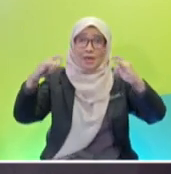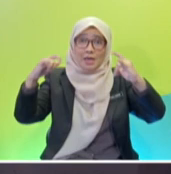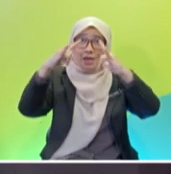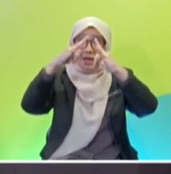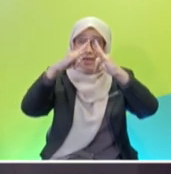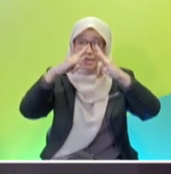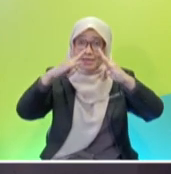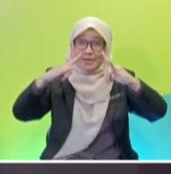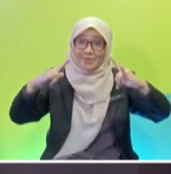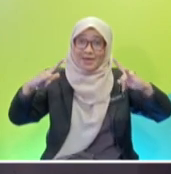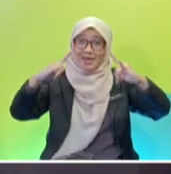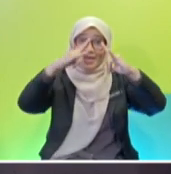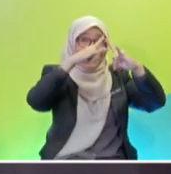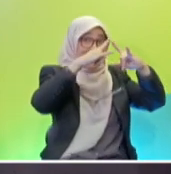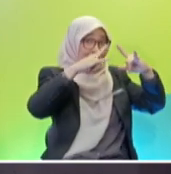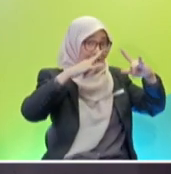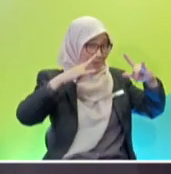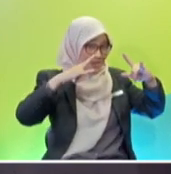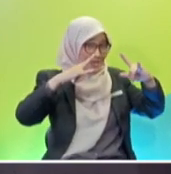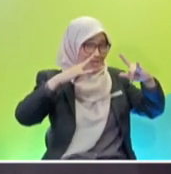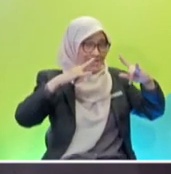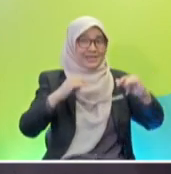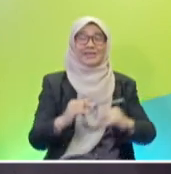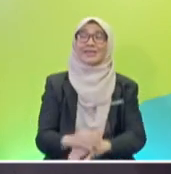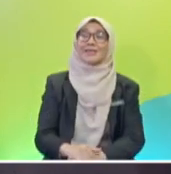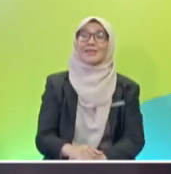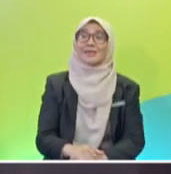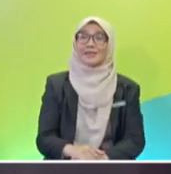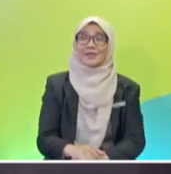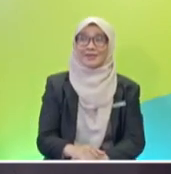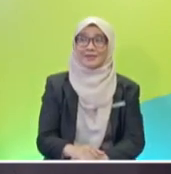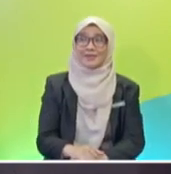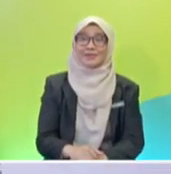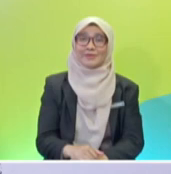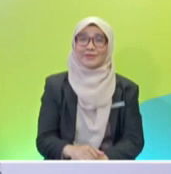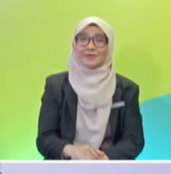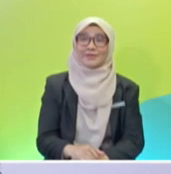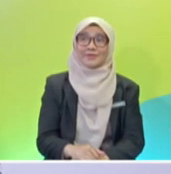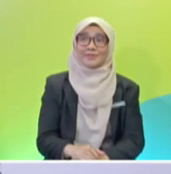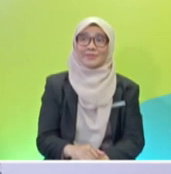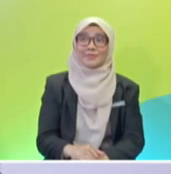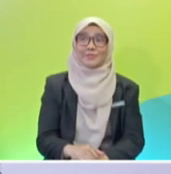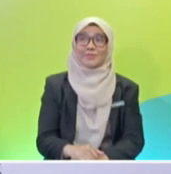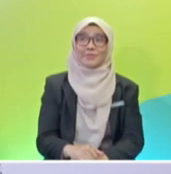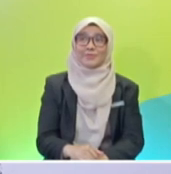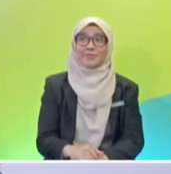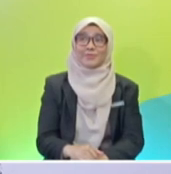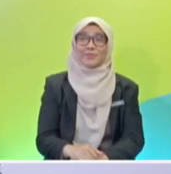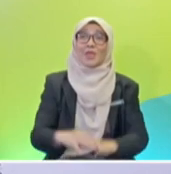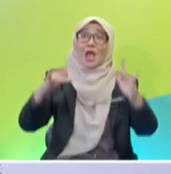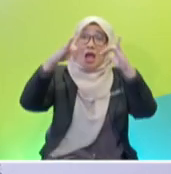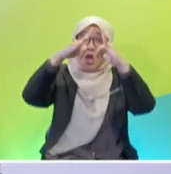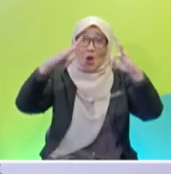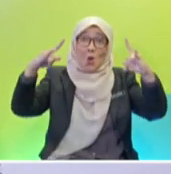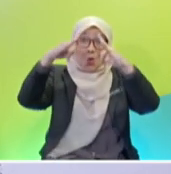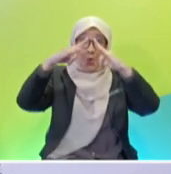apa yang biasa kita mengikuti aktiviti perkemahan pada waktu malam. Ni saya tahu juga ini adalah unggun